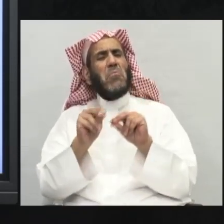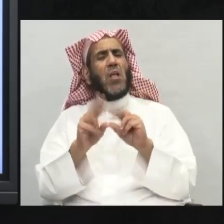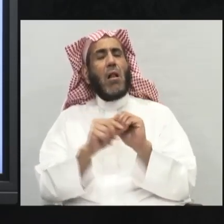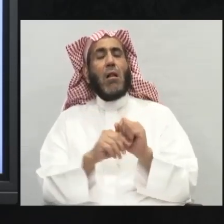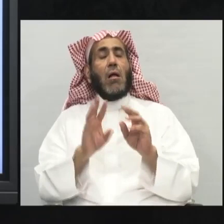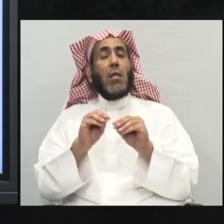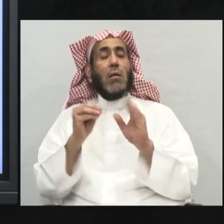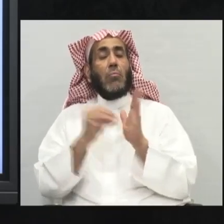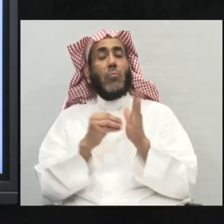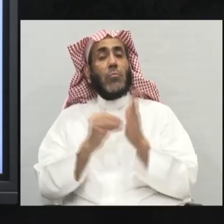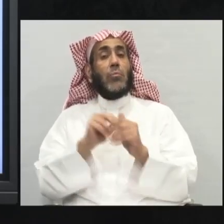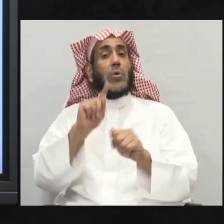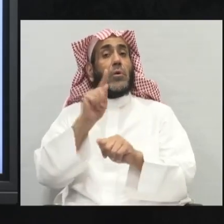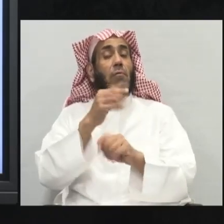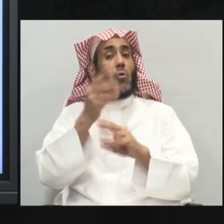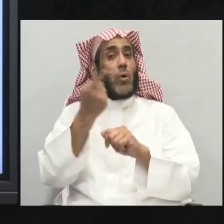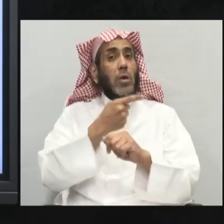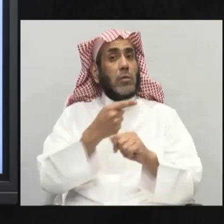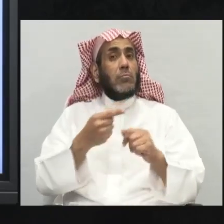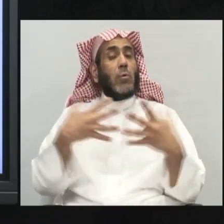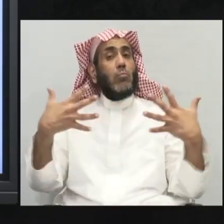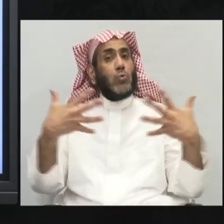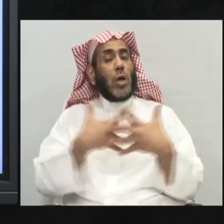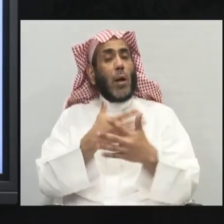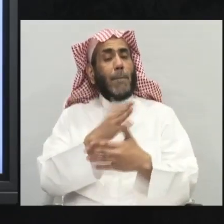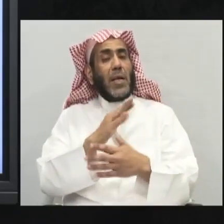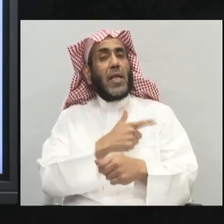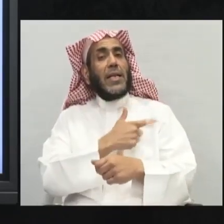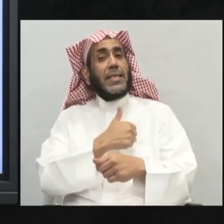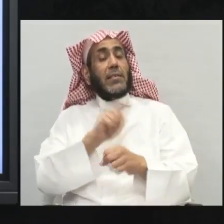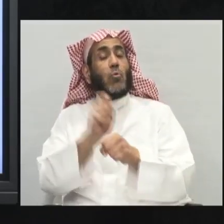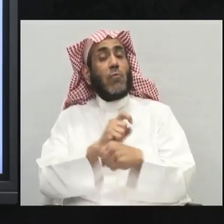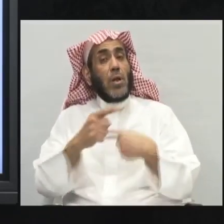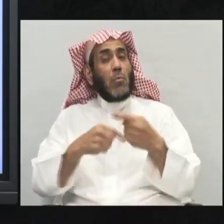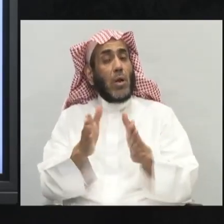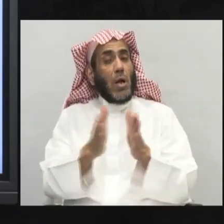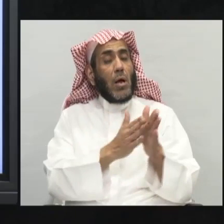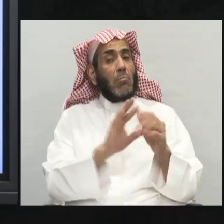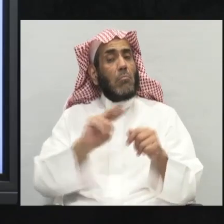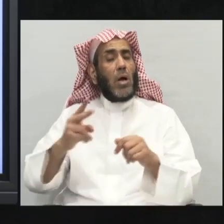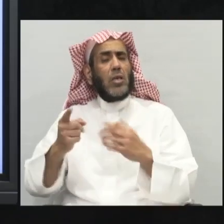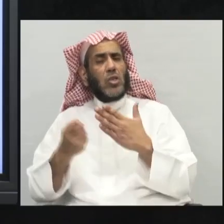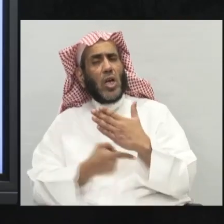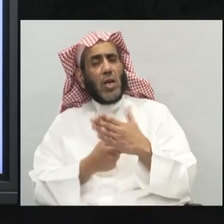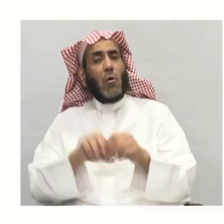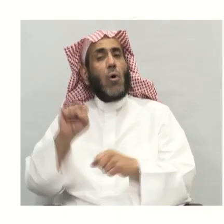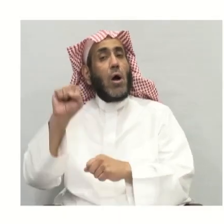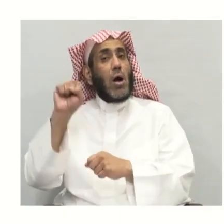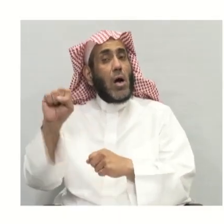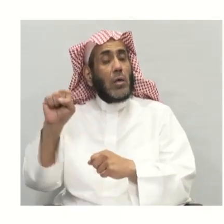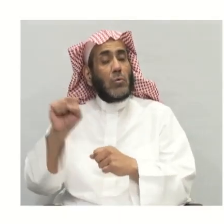التي عندنا الرفع والنصب مشتركان بين الاسم والفعل المضارع اما الجر فهو خاص